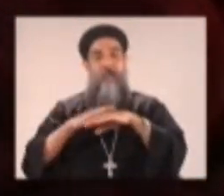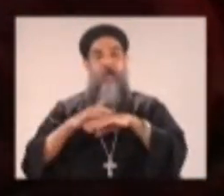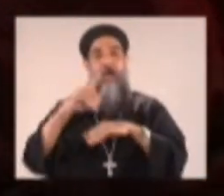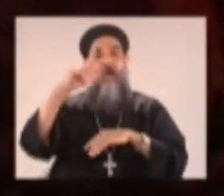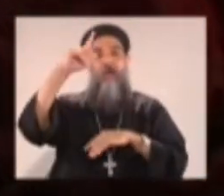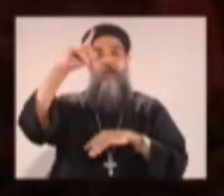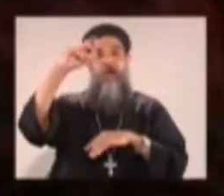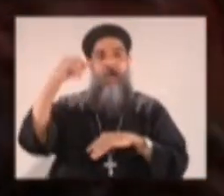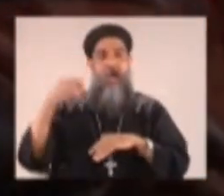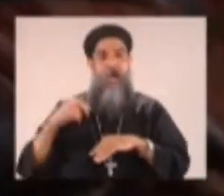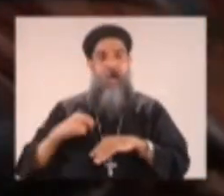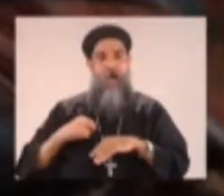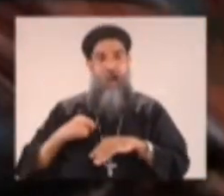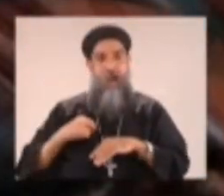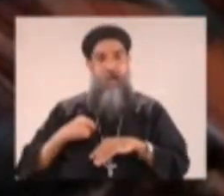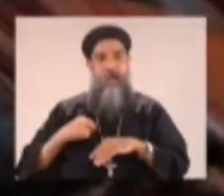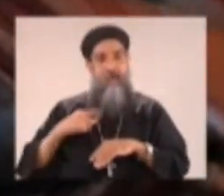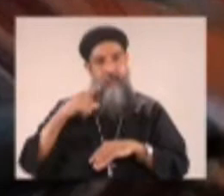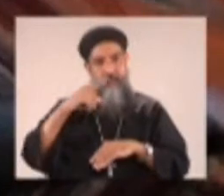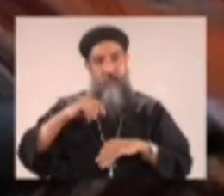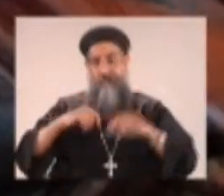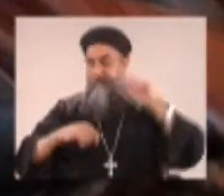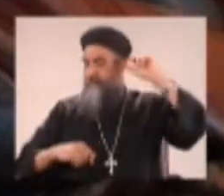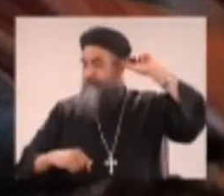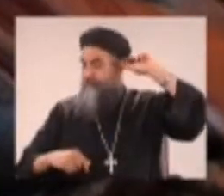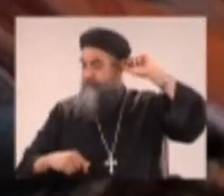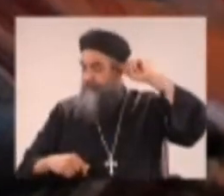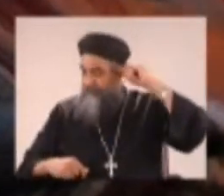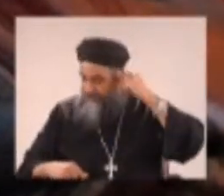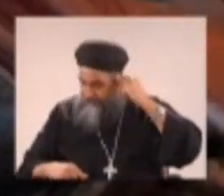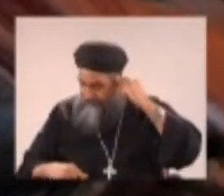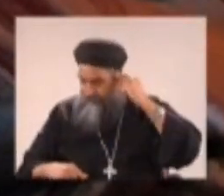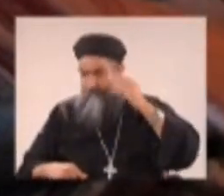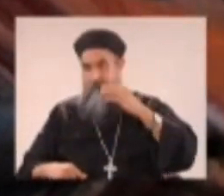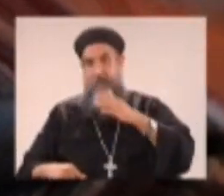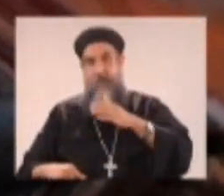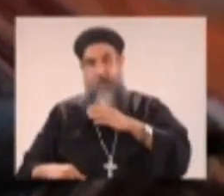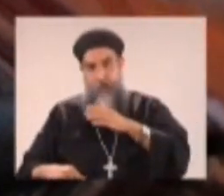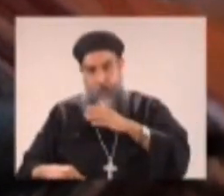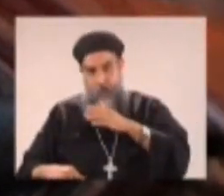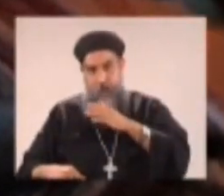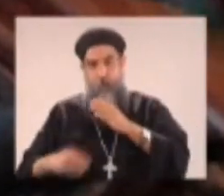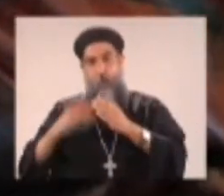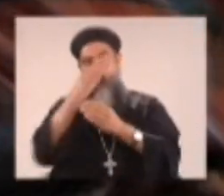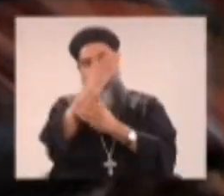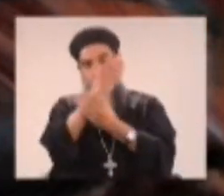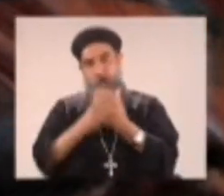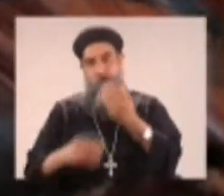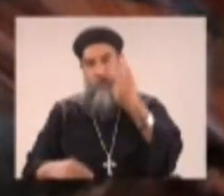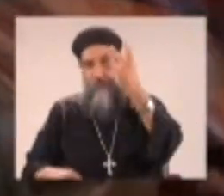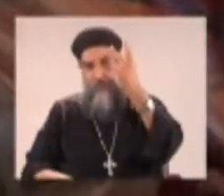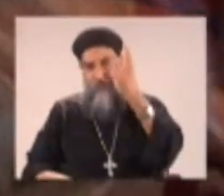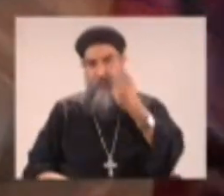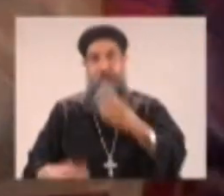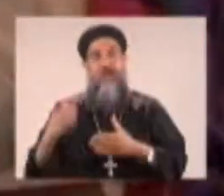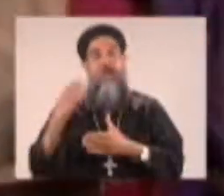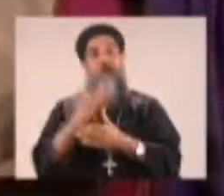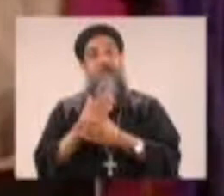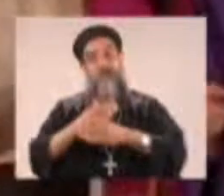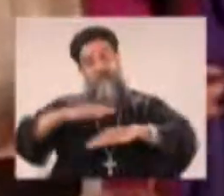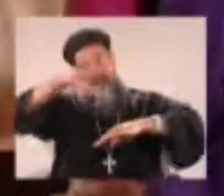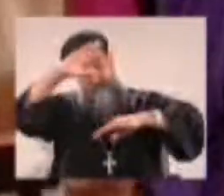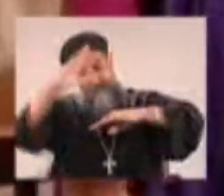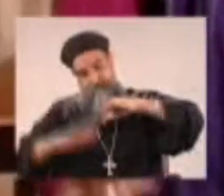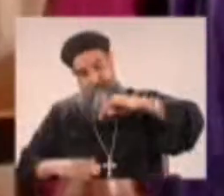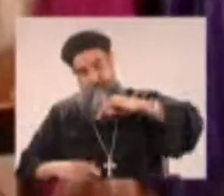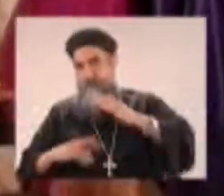ونام صمويل للصبح، وما كانش عايز يقول لعالي الكاهن على اللي ربنا قاله له، لكن عالي الكاهن